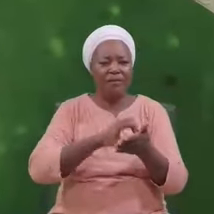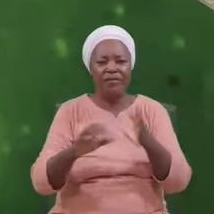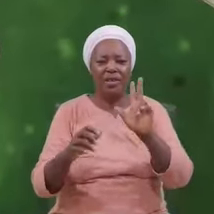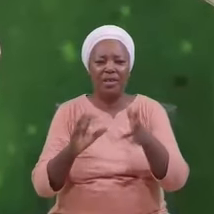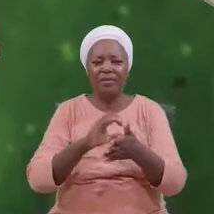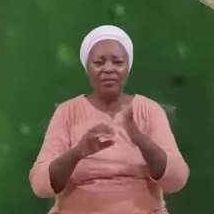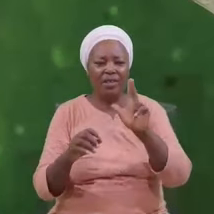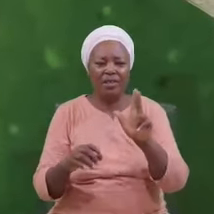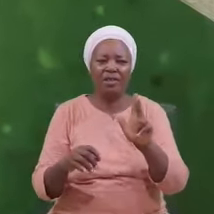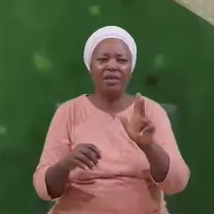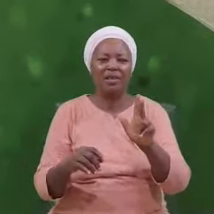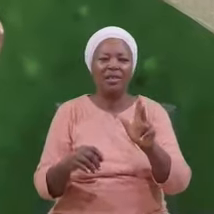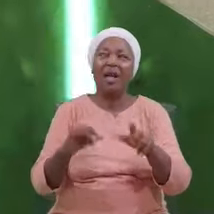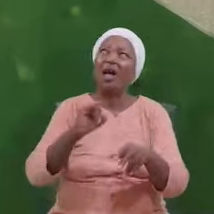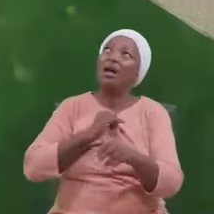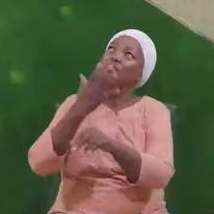Ô Éternel,